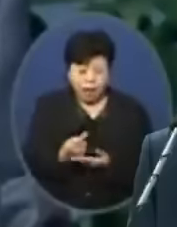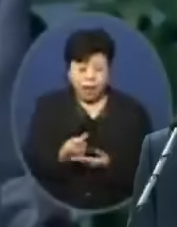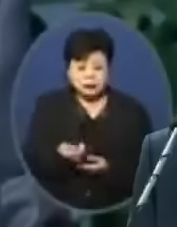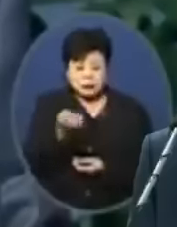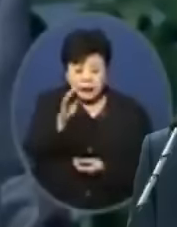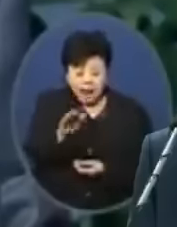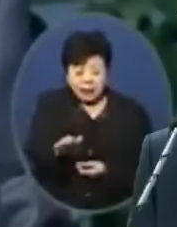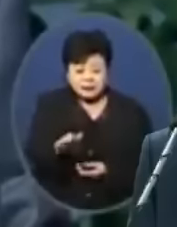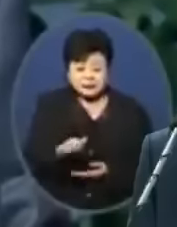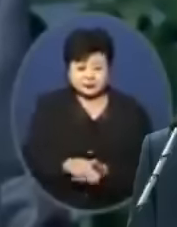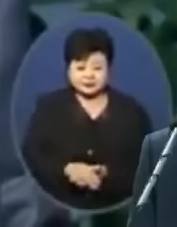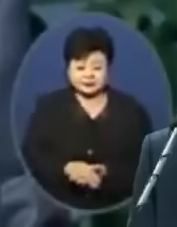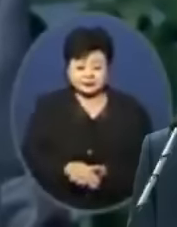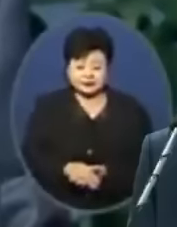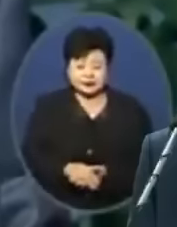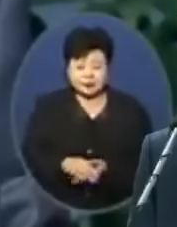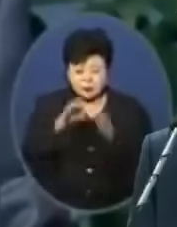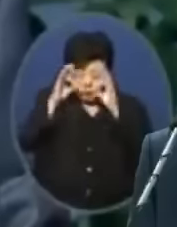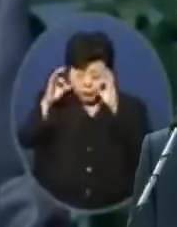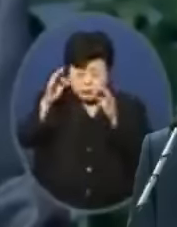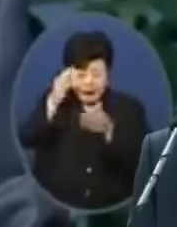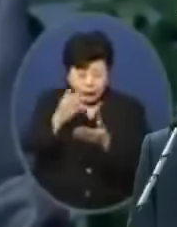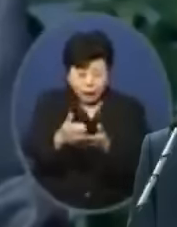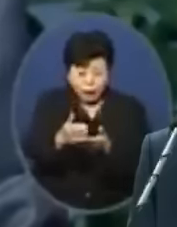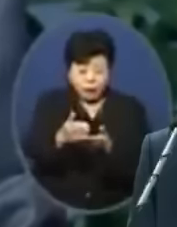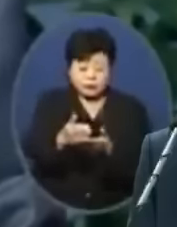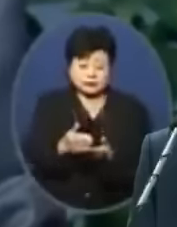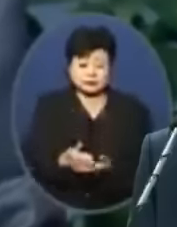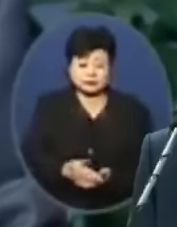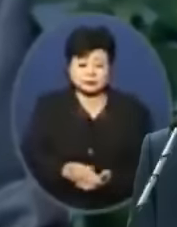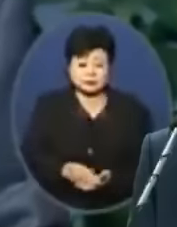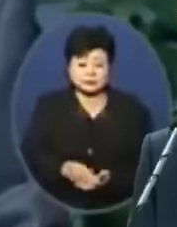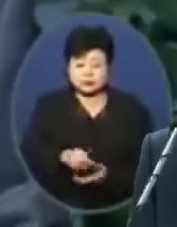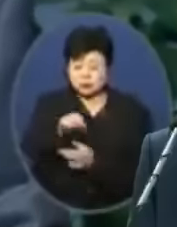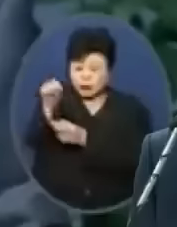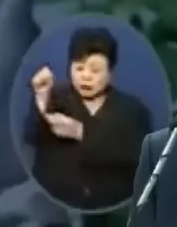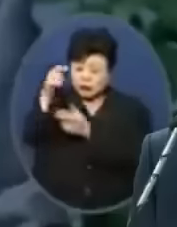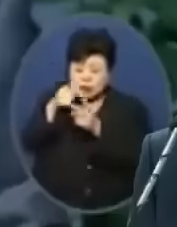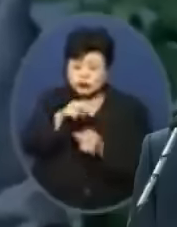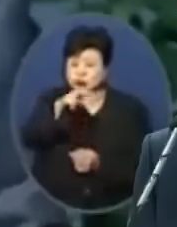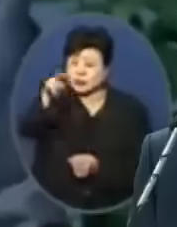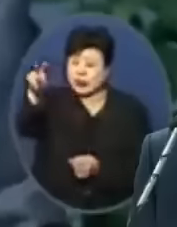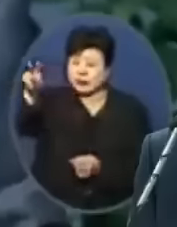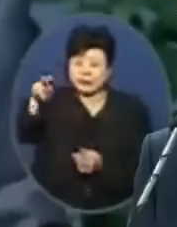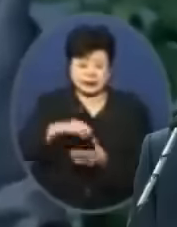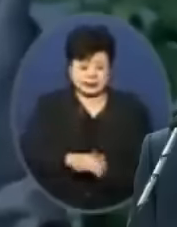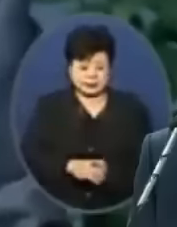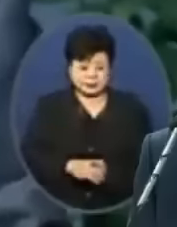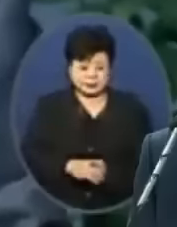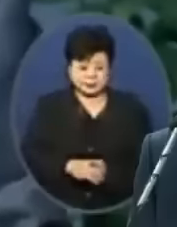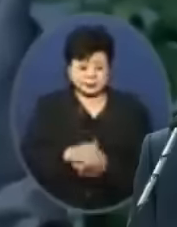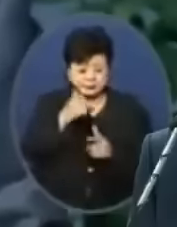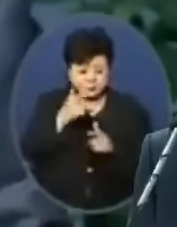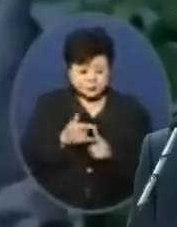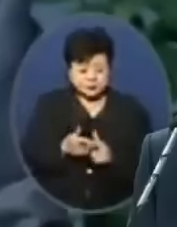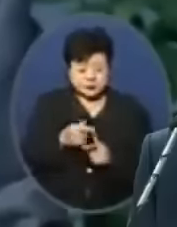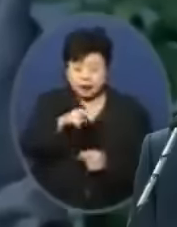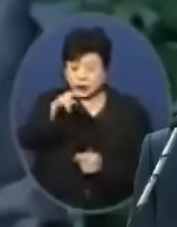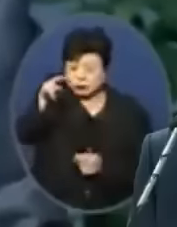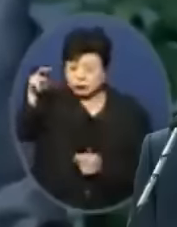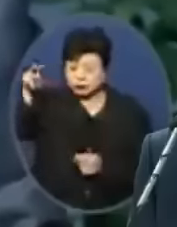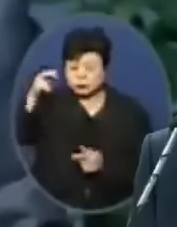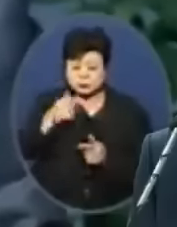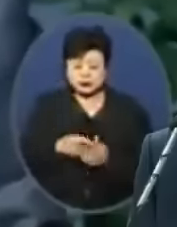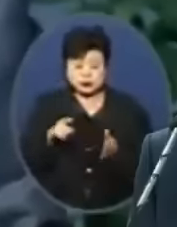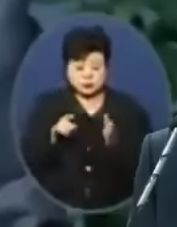다가오더랑 그것만 바라보지 말고 머리를 들어 예수님을 바라보십시오. 여러분, 예수 믿는